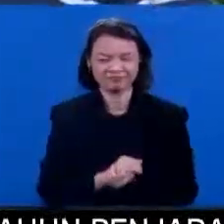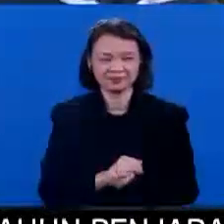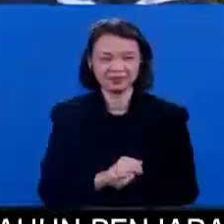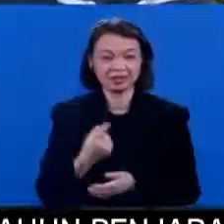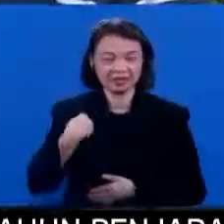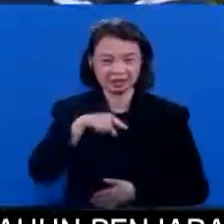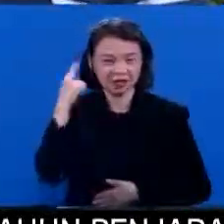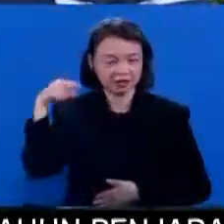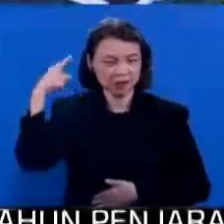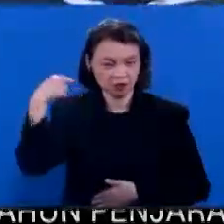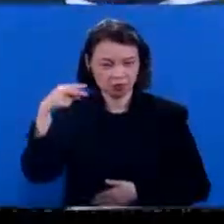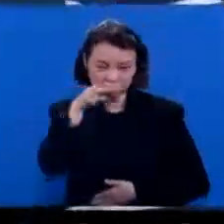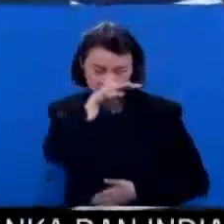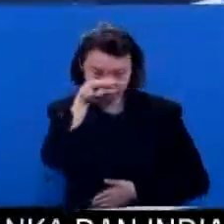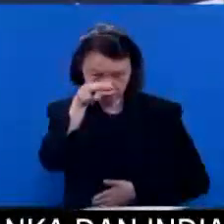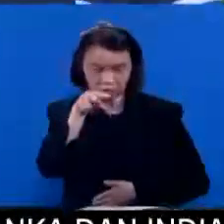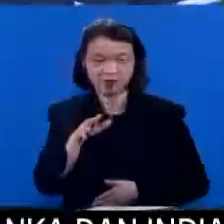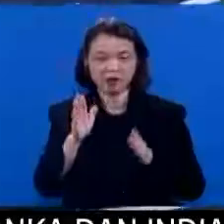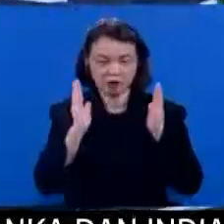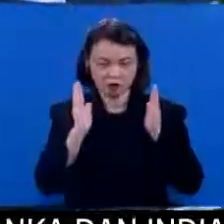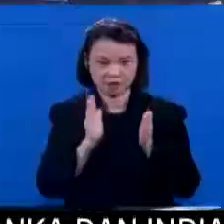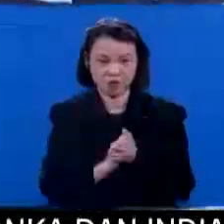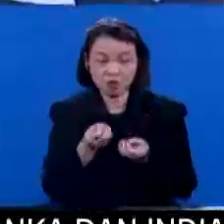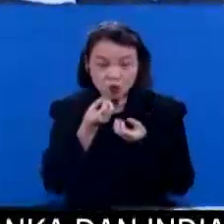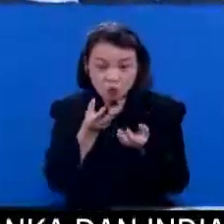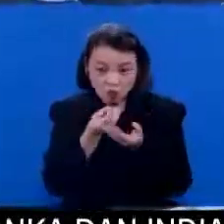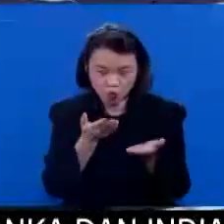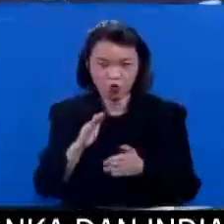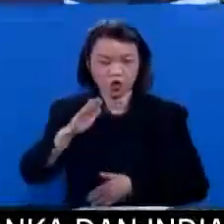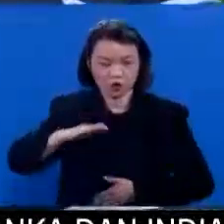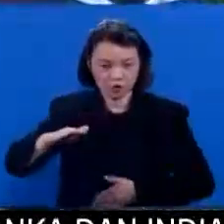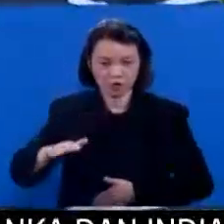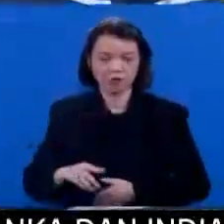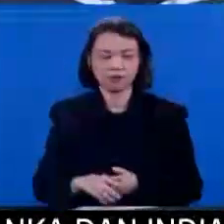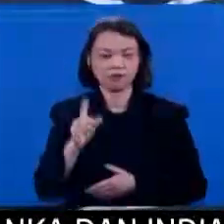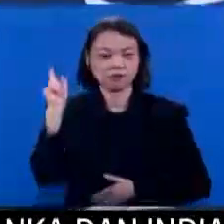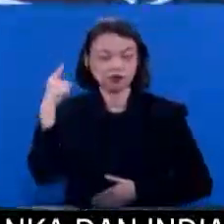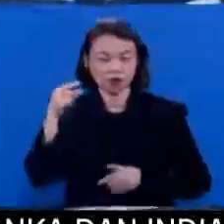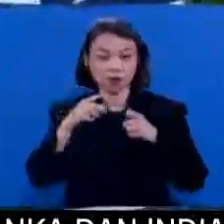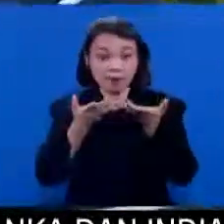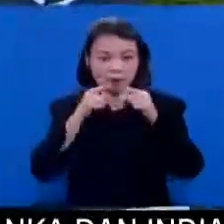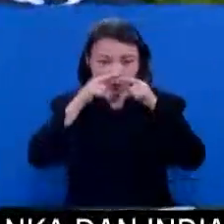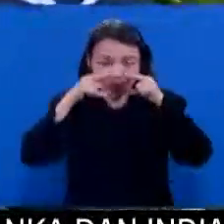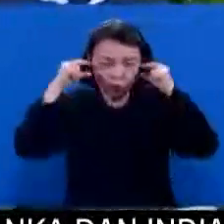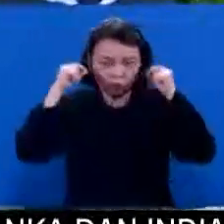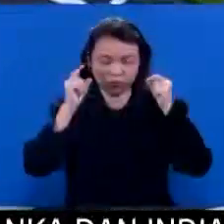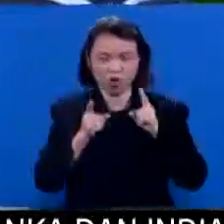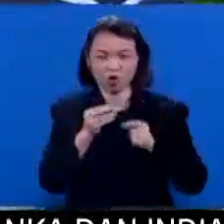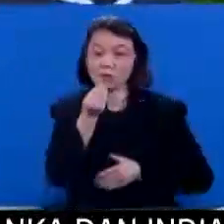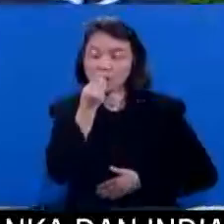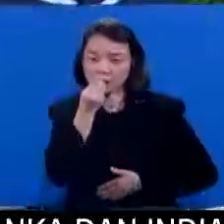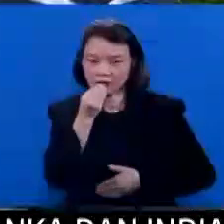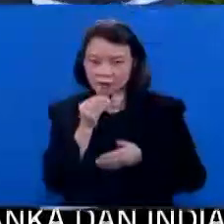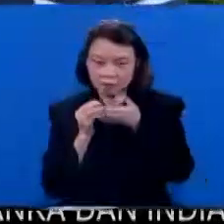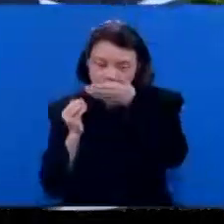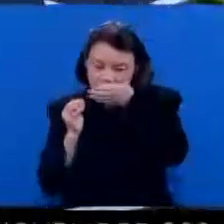selalu memperhatikan anaknya, kita announcement juga ke anaknya, selalu pakai masker juga gitu. Mungkin kalau misalnya dia lagi makan, mungkin kita buka